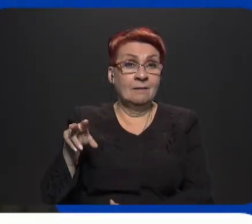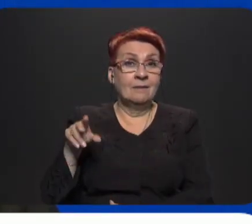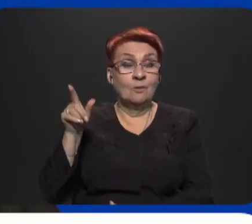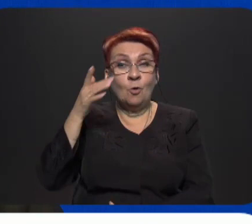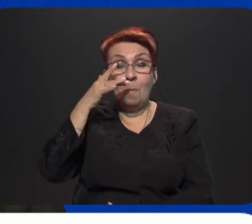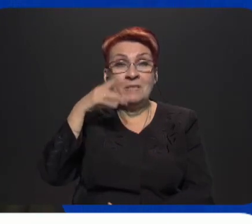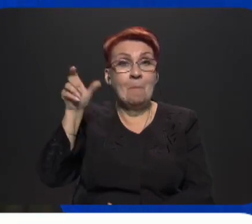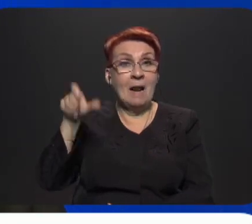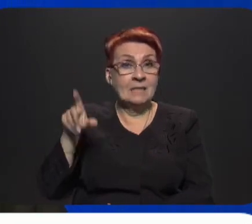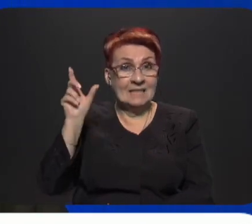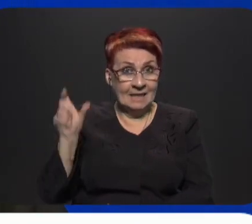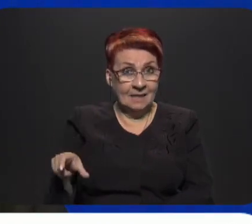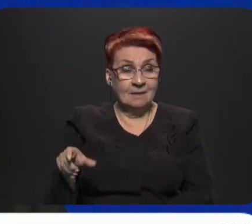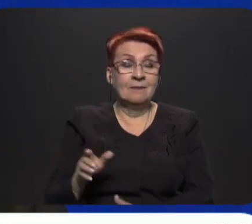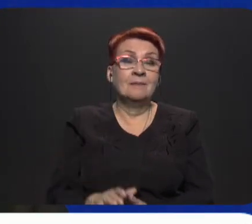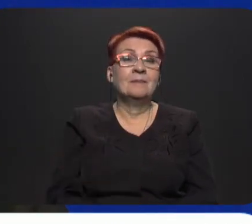безобразник, да,